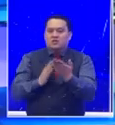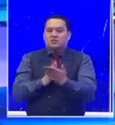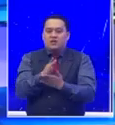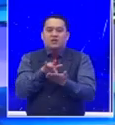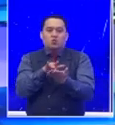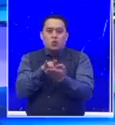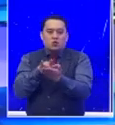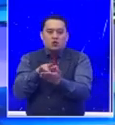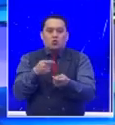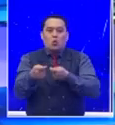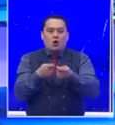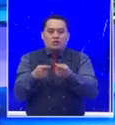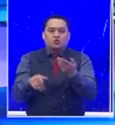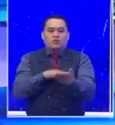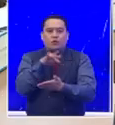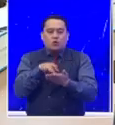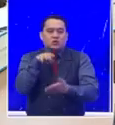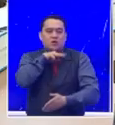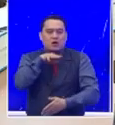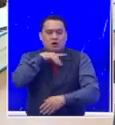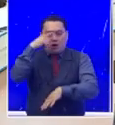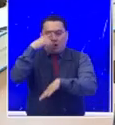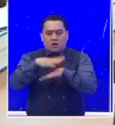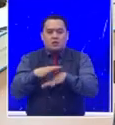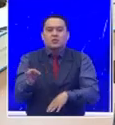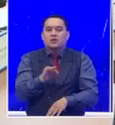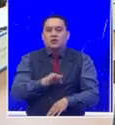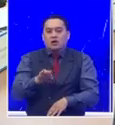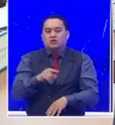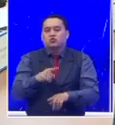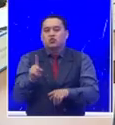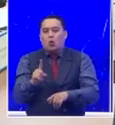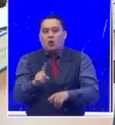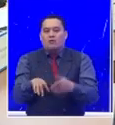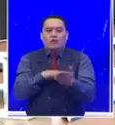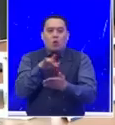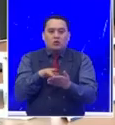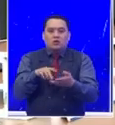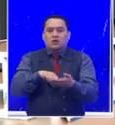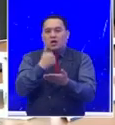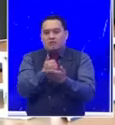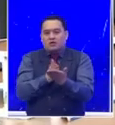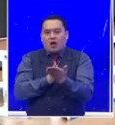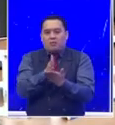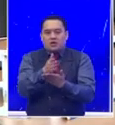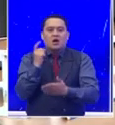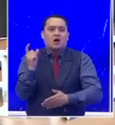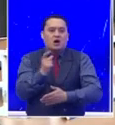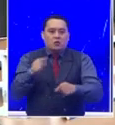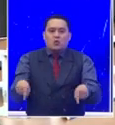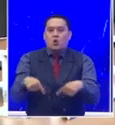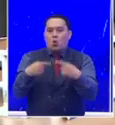туризма и руководством моногорода. Аким Текели Бахтияр Унербаев подчеркнул, что одним из главных направлений в развитии экономики